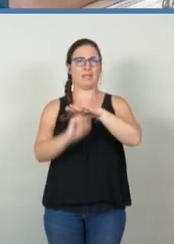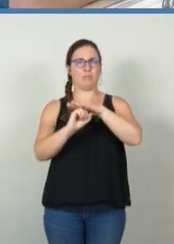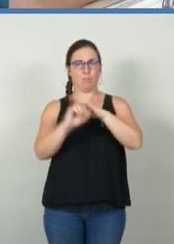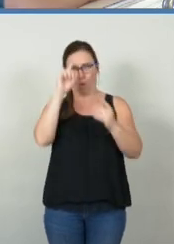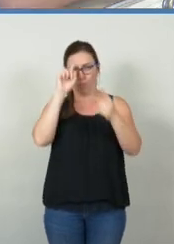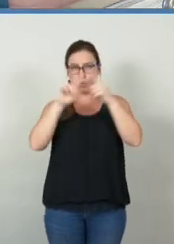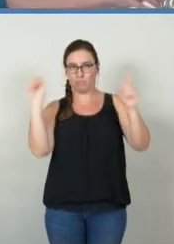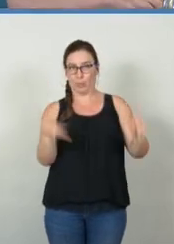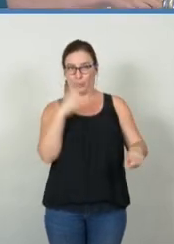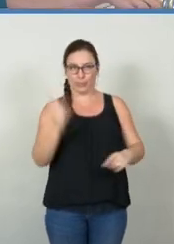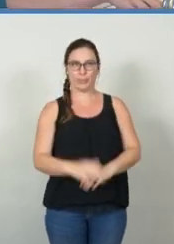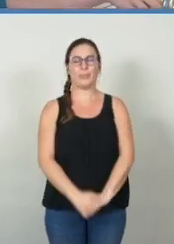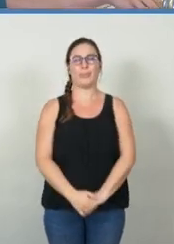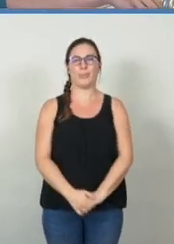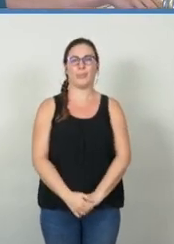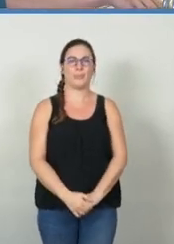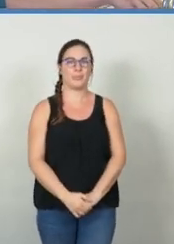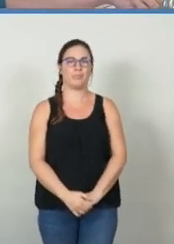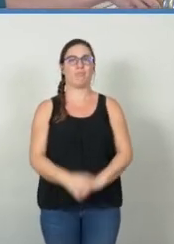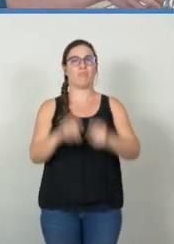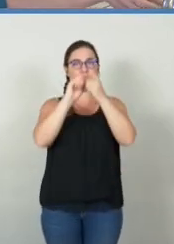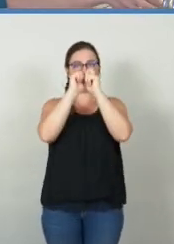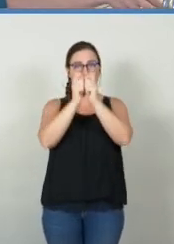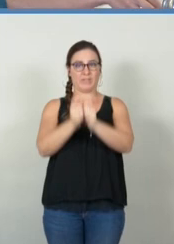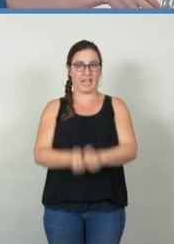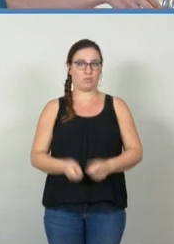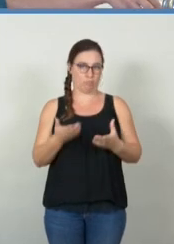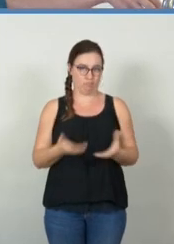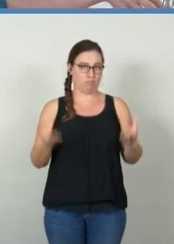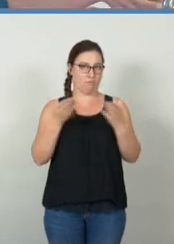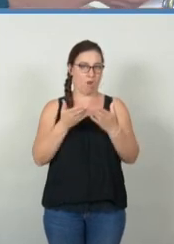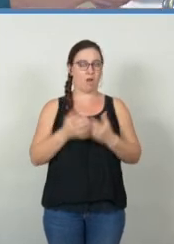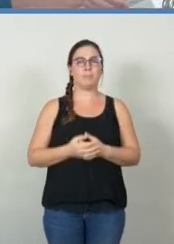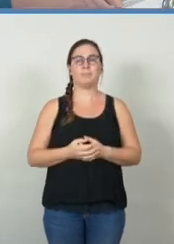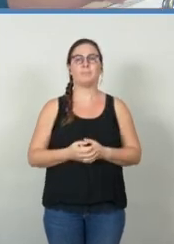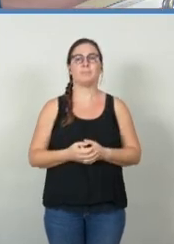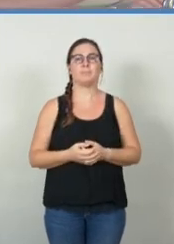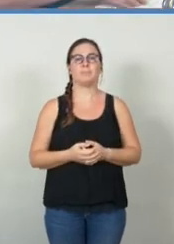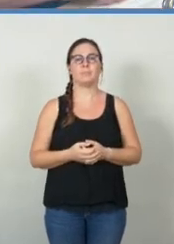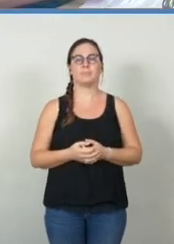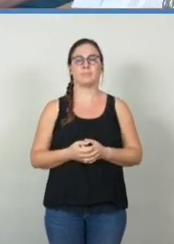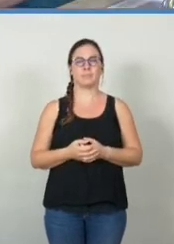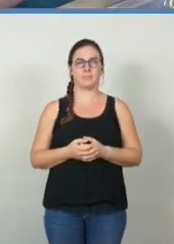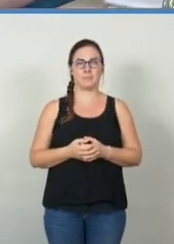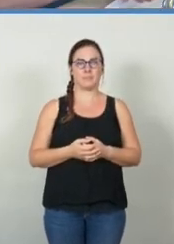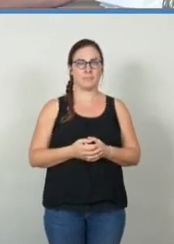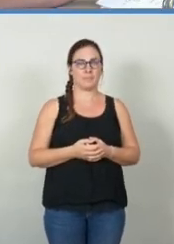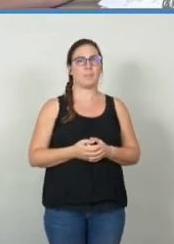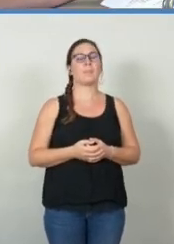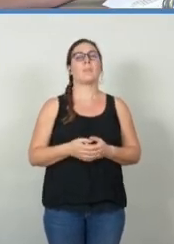toutes et tous voilà pour les modifications de ce comité d'avis il sera donc